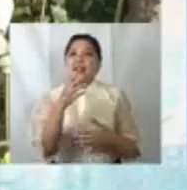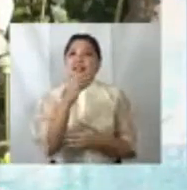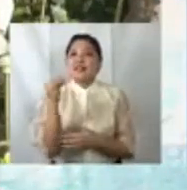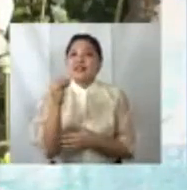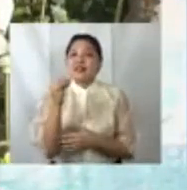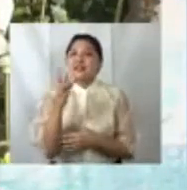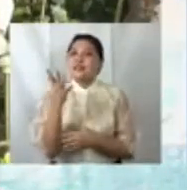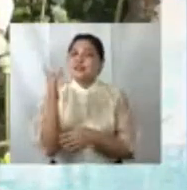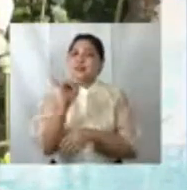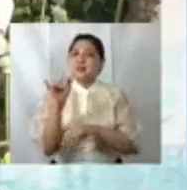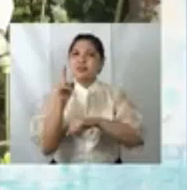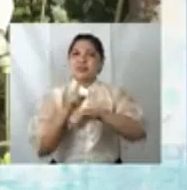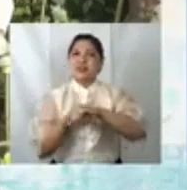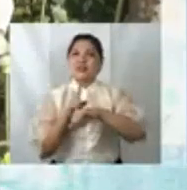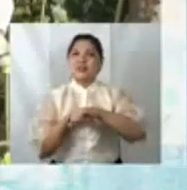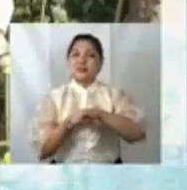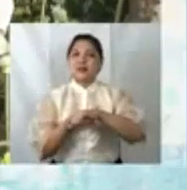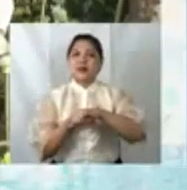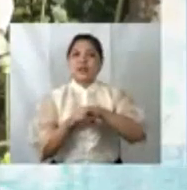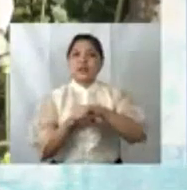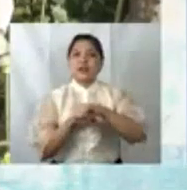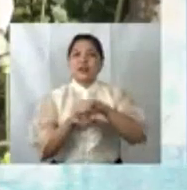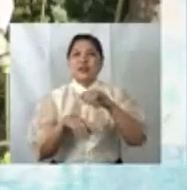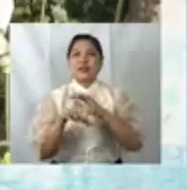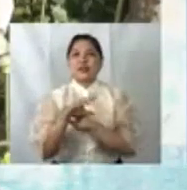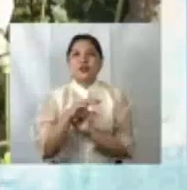time, yung konteksto ng